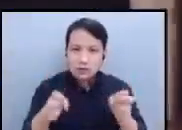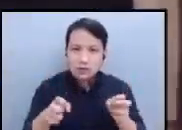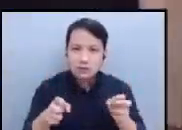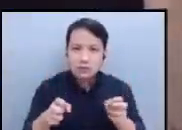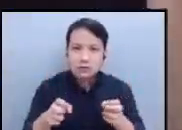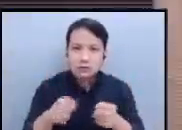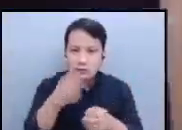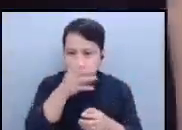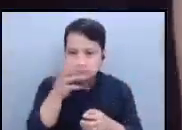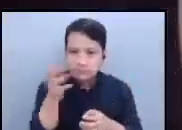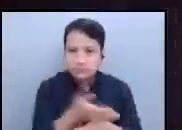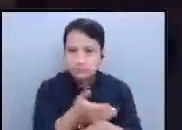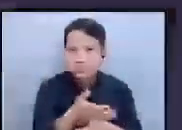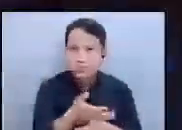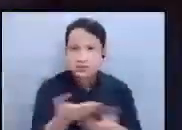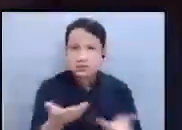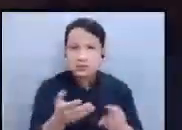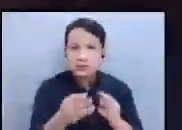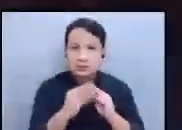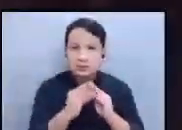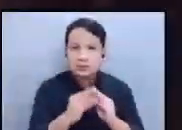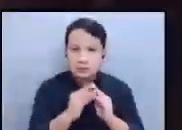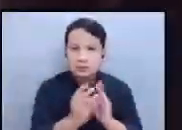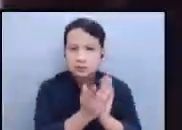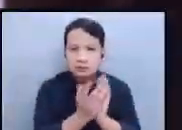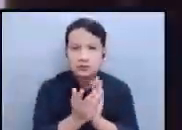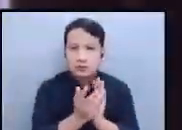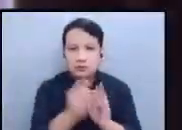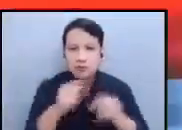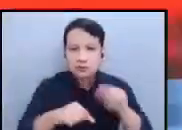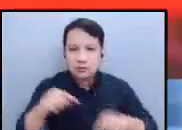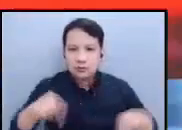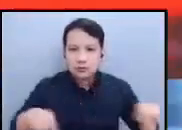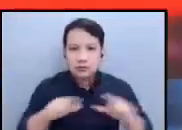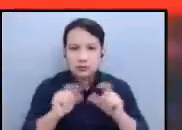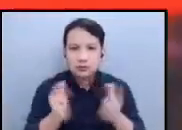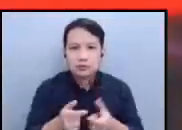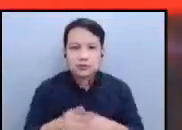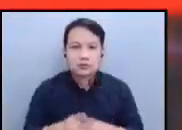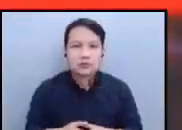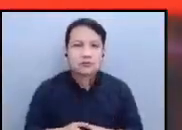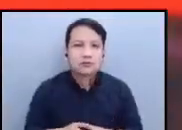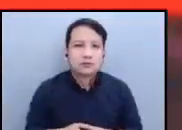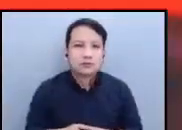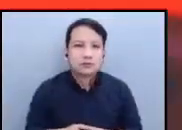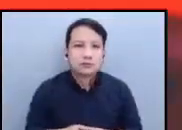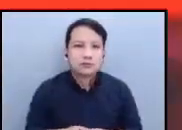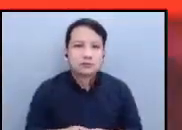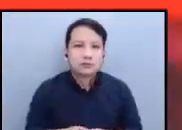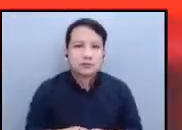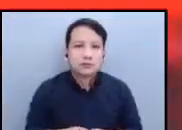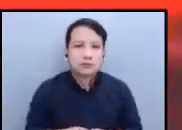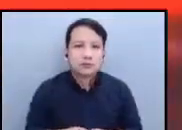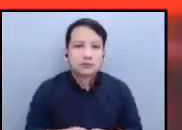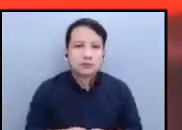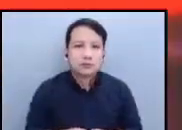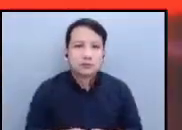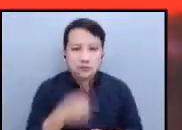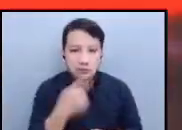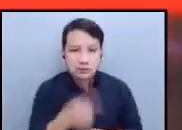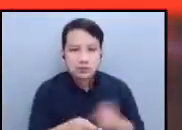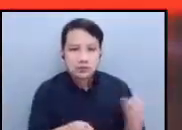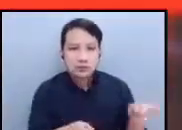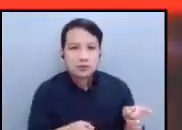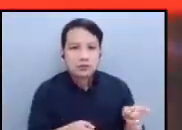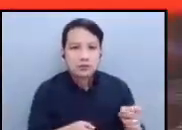at diskriminasyon sa Muslim community at ibang minority groups. Ang problema po dito, sabi, nagsisiksikan